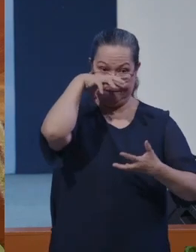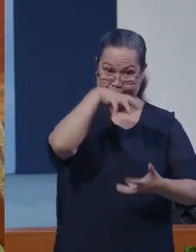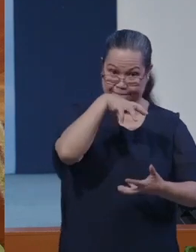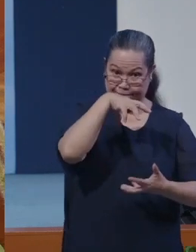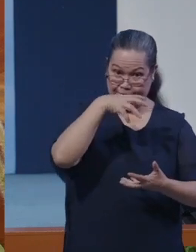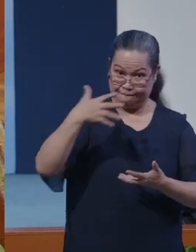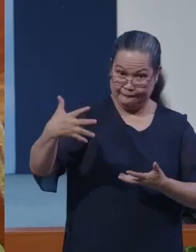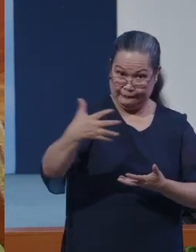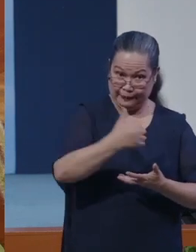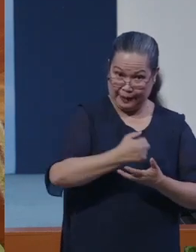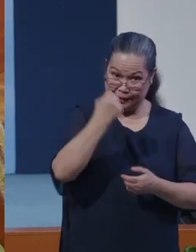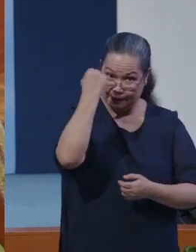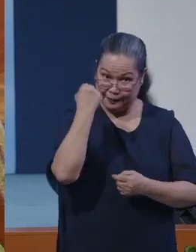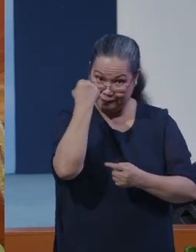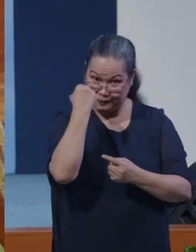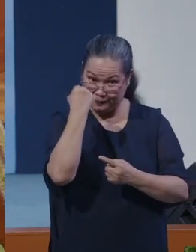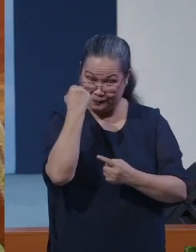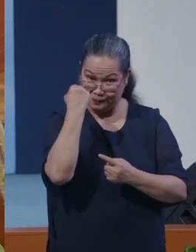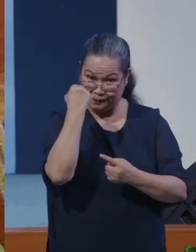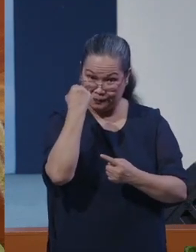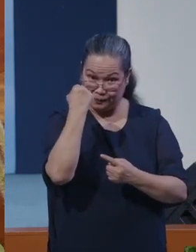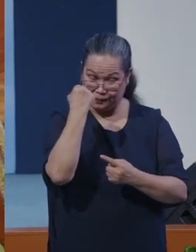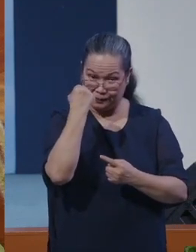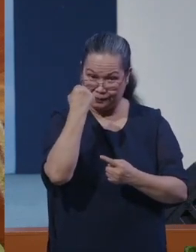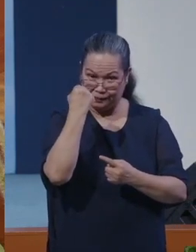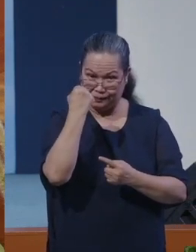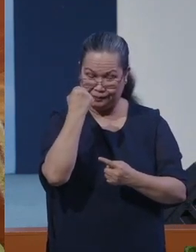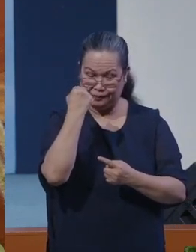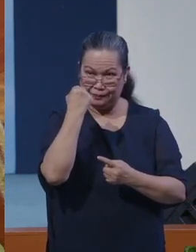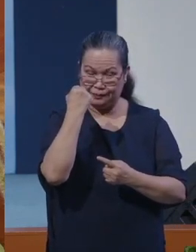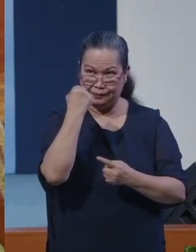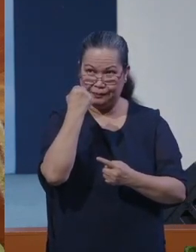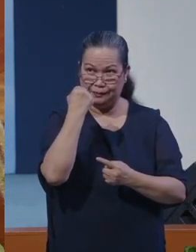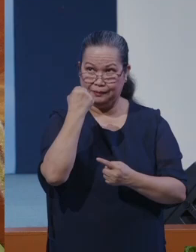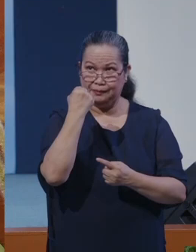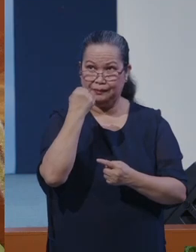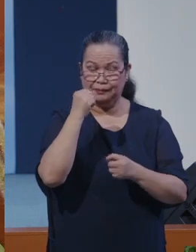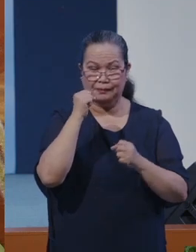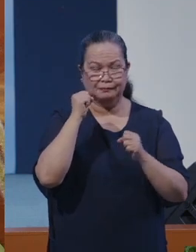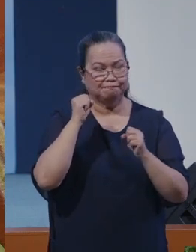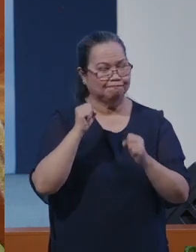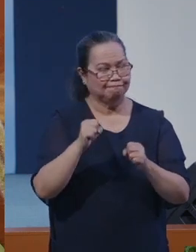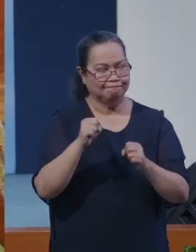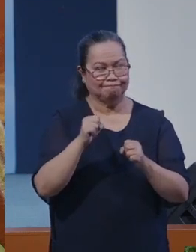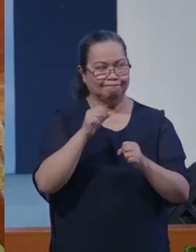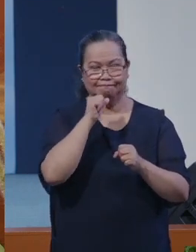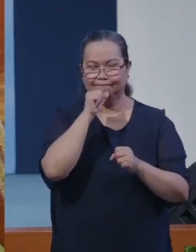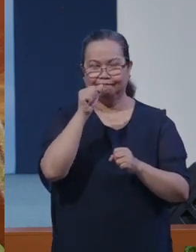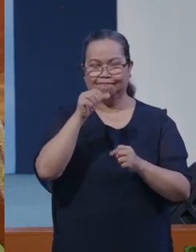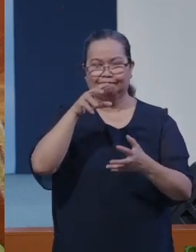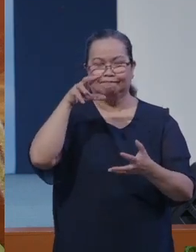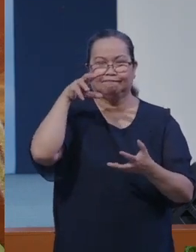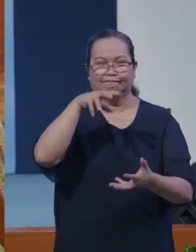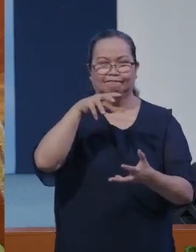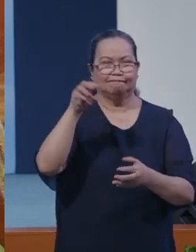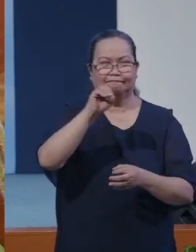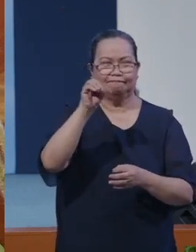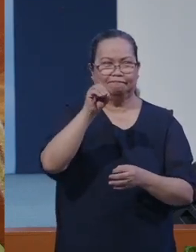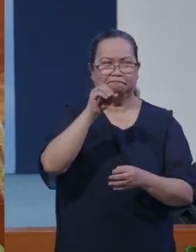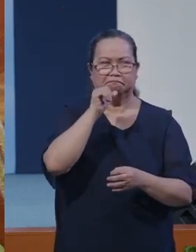gained hastily. Get rich quick. Wealth gained hastily will